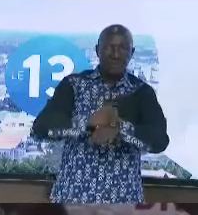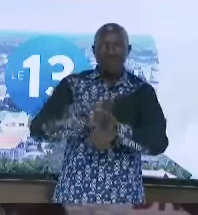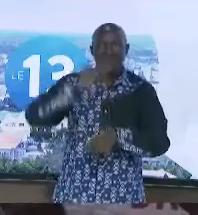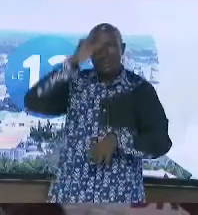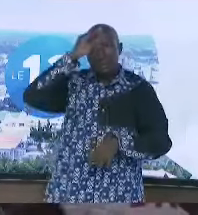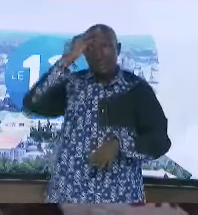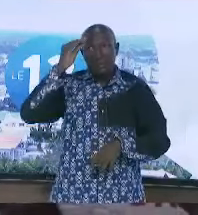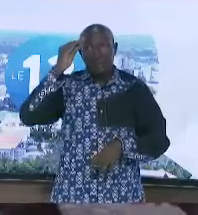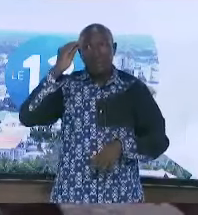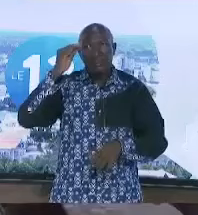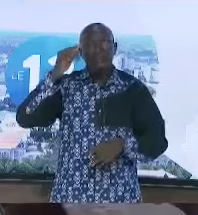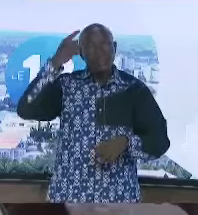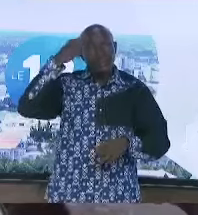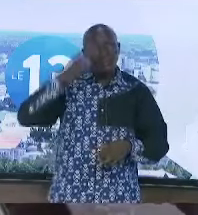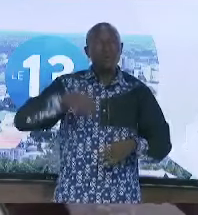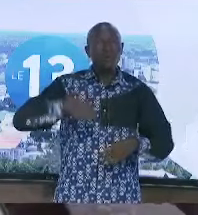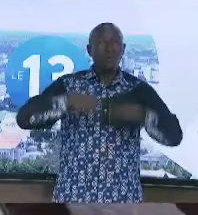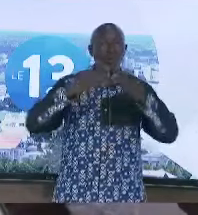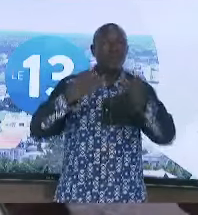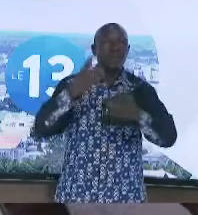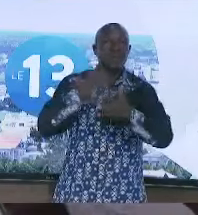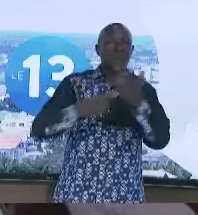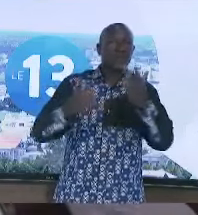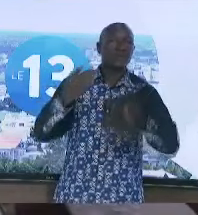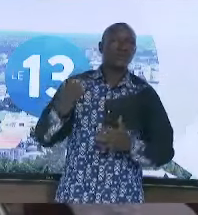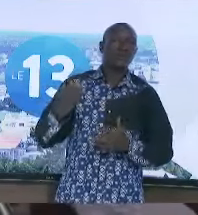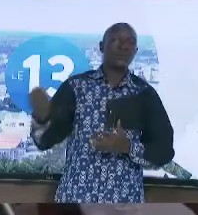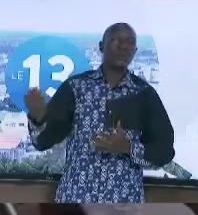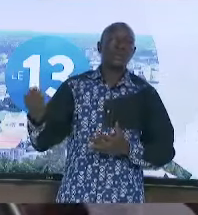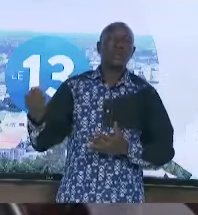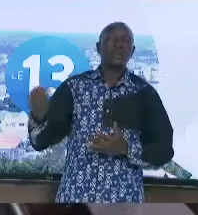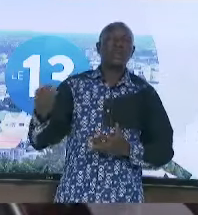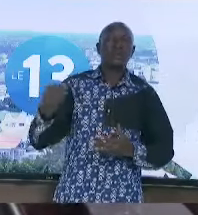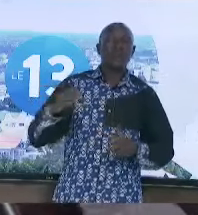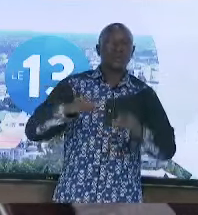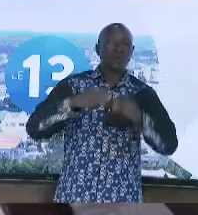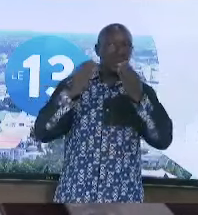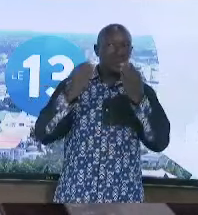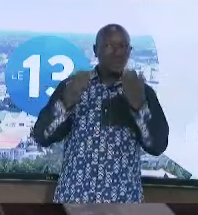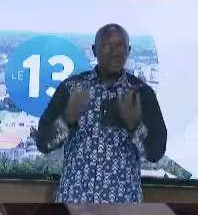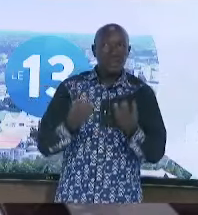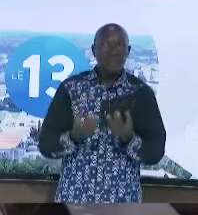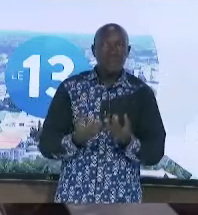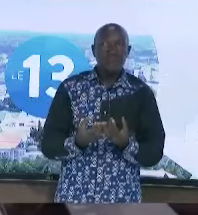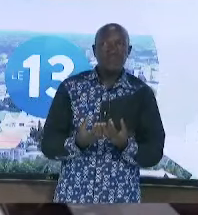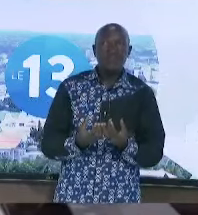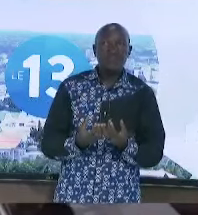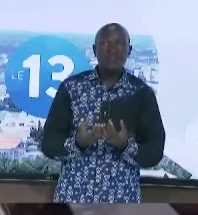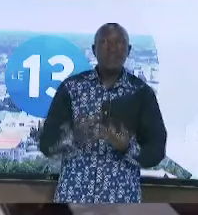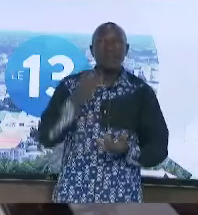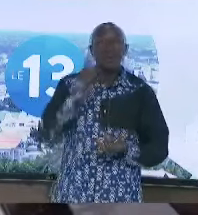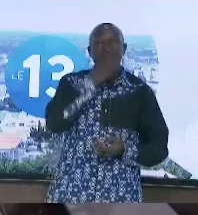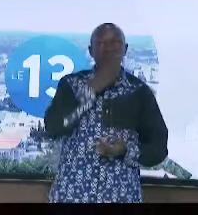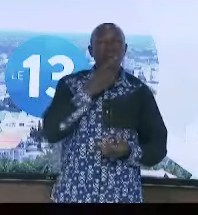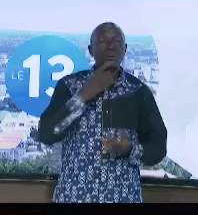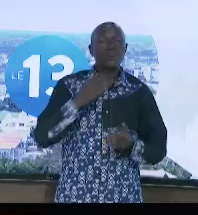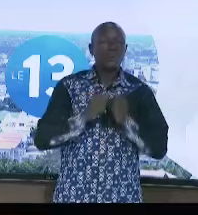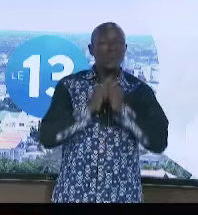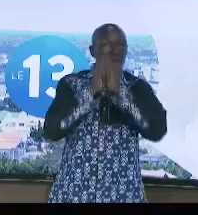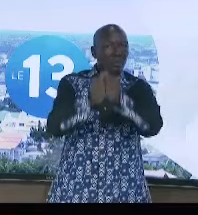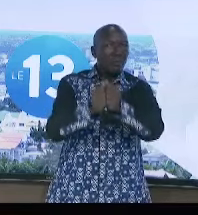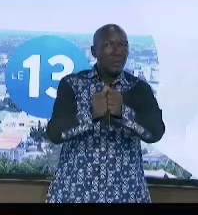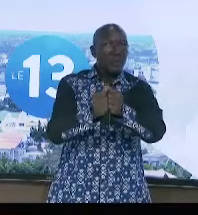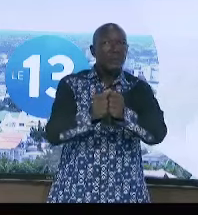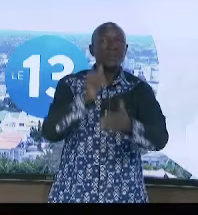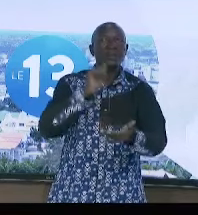aussi pouvoir offrir quelque chose qui parle à toutes nos cibles sur le continent africain. Et donc on accompagne aujourd'hui